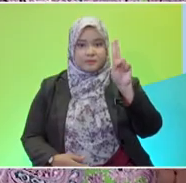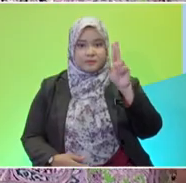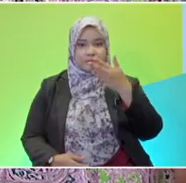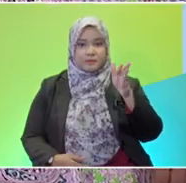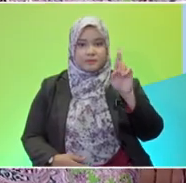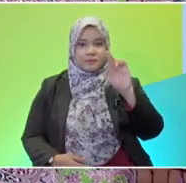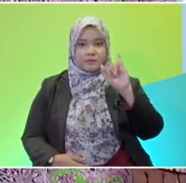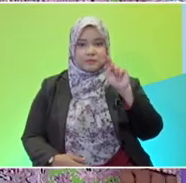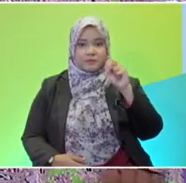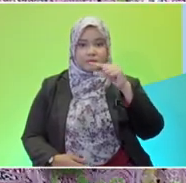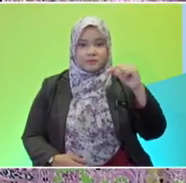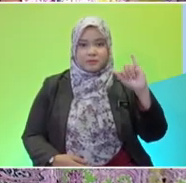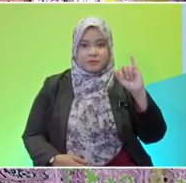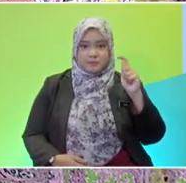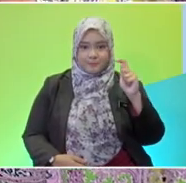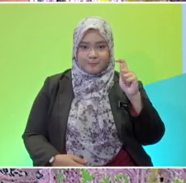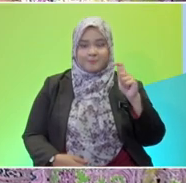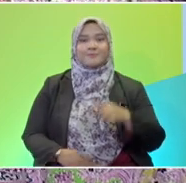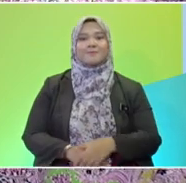permainan bersama-sama